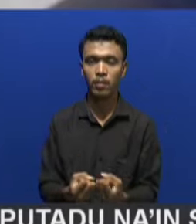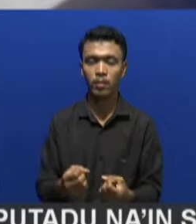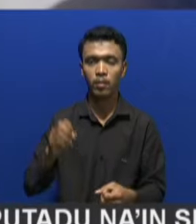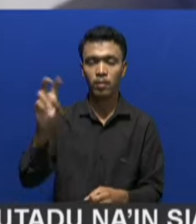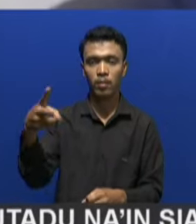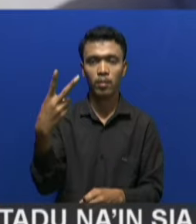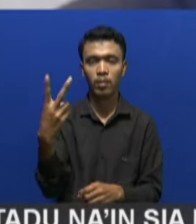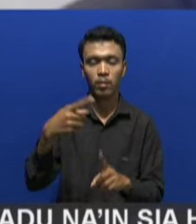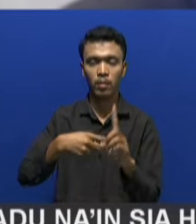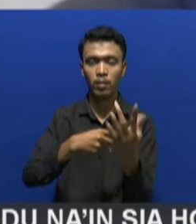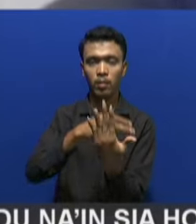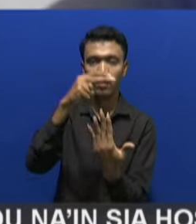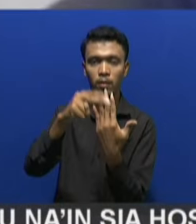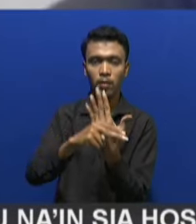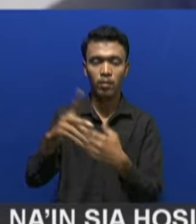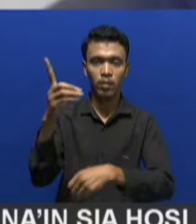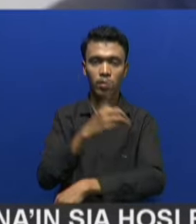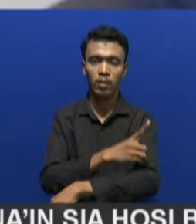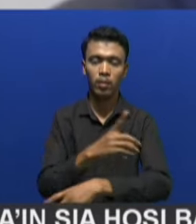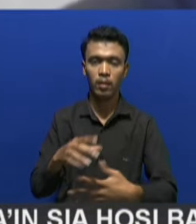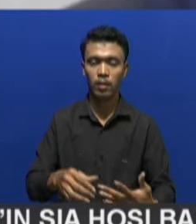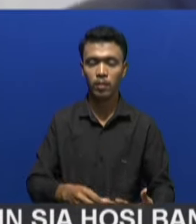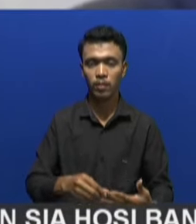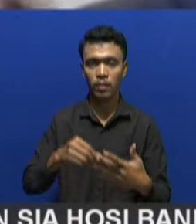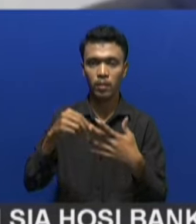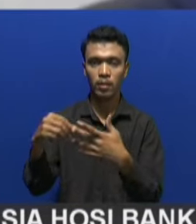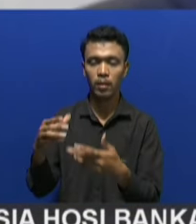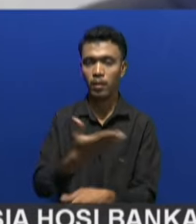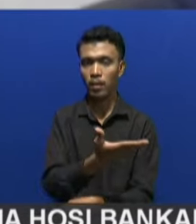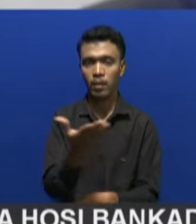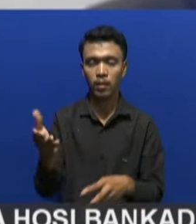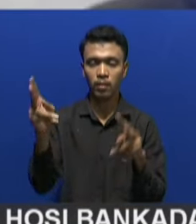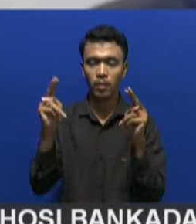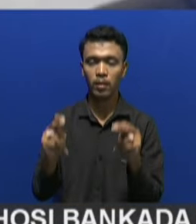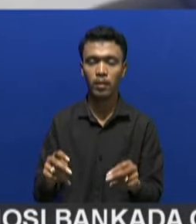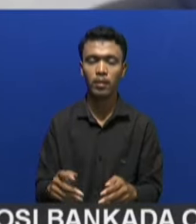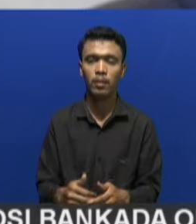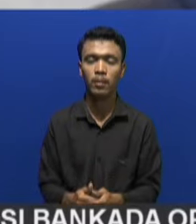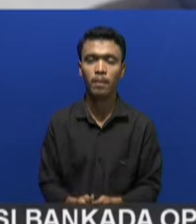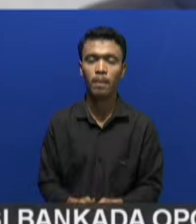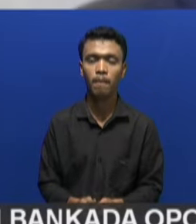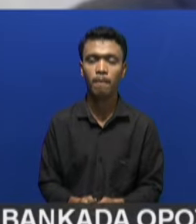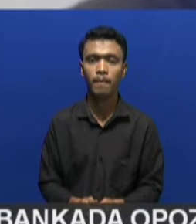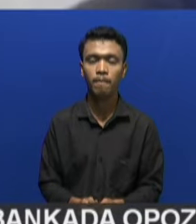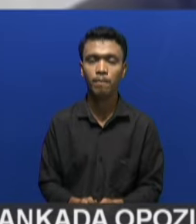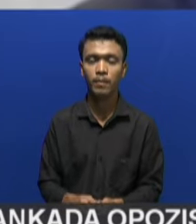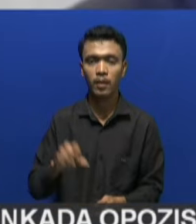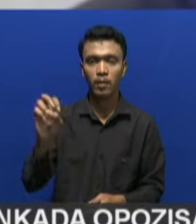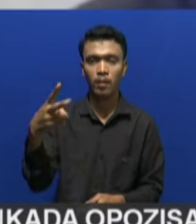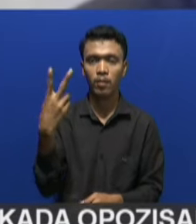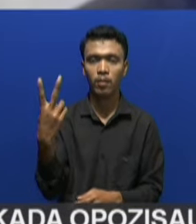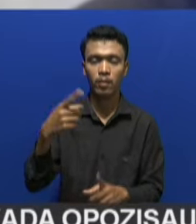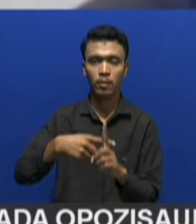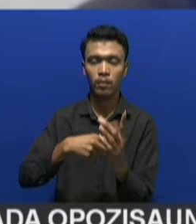novembro, loro in speciale per la gioventù di sera. E mi temo su pergunta era, 12 di novembre